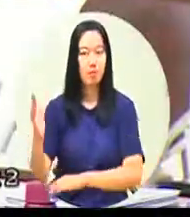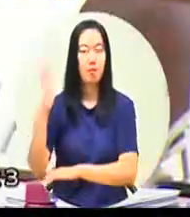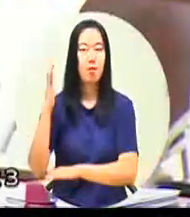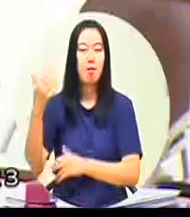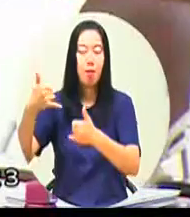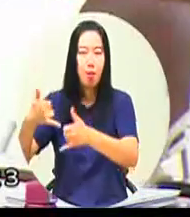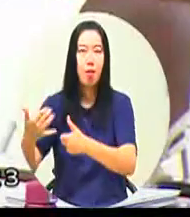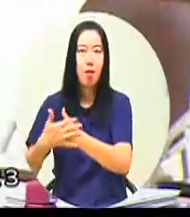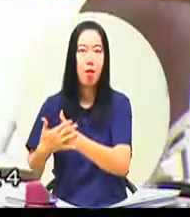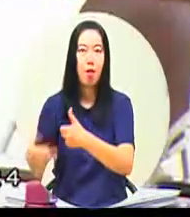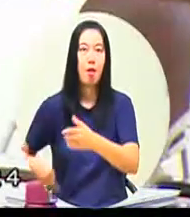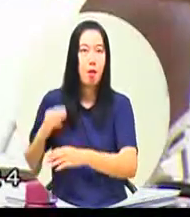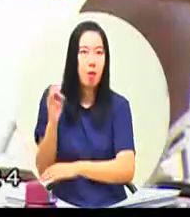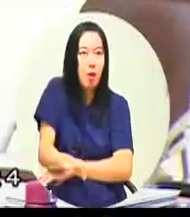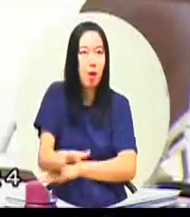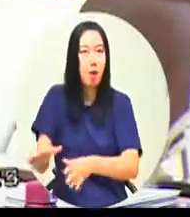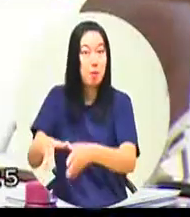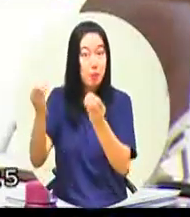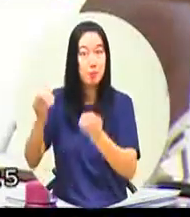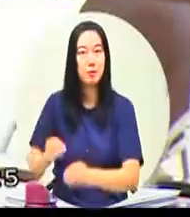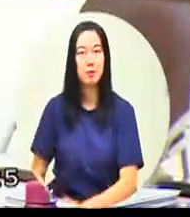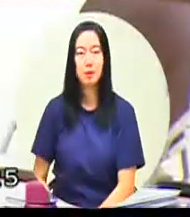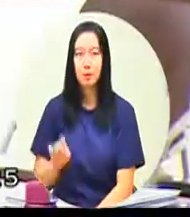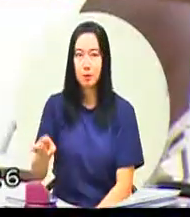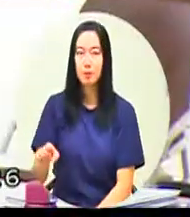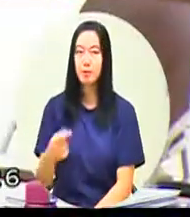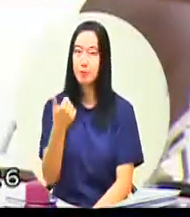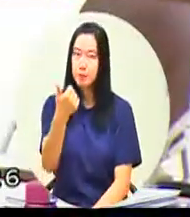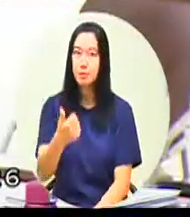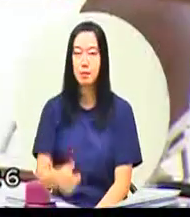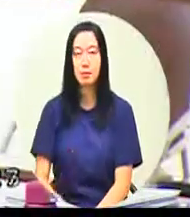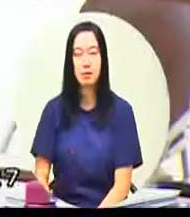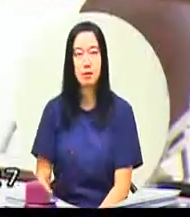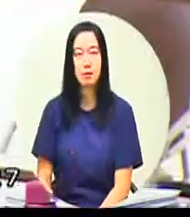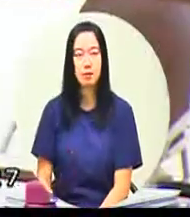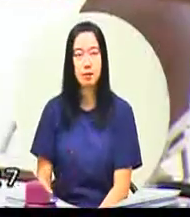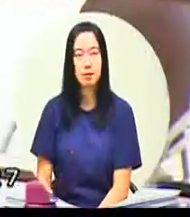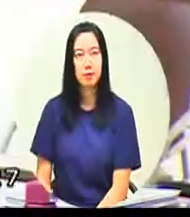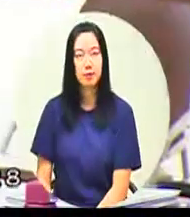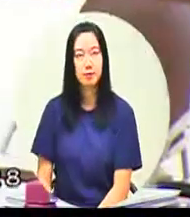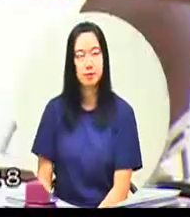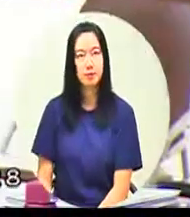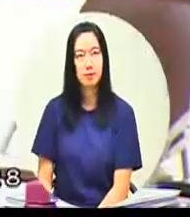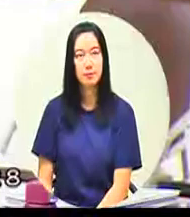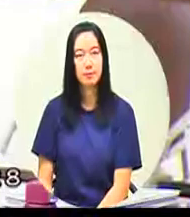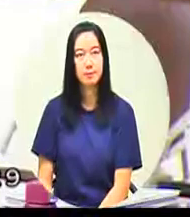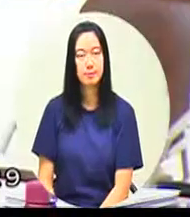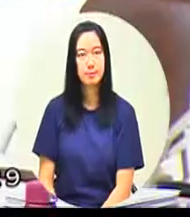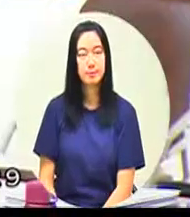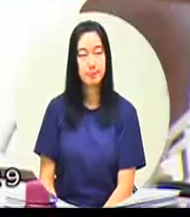保医疗给付的费用，这都是功德无量啊哦。那所以说。